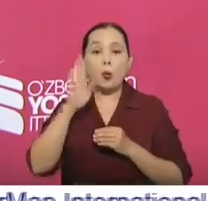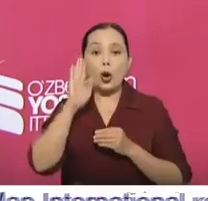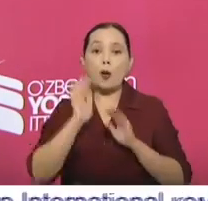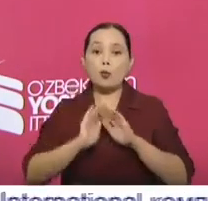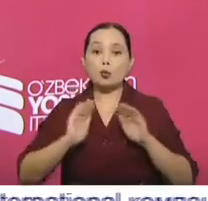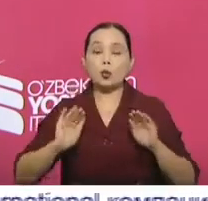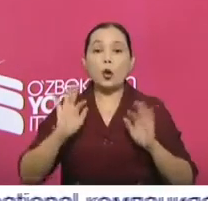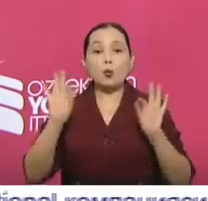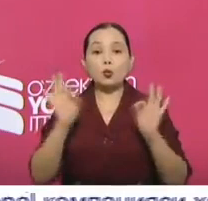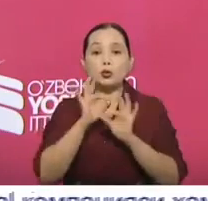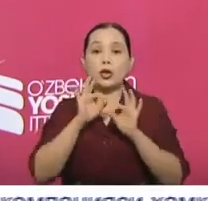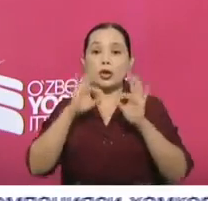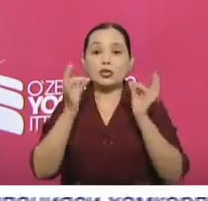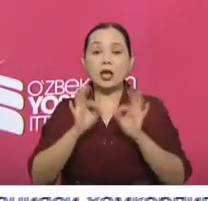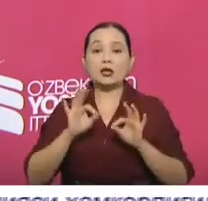мактабларида